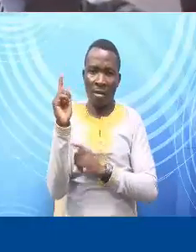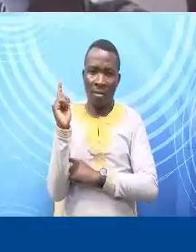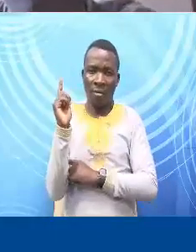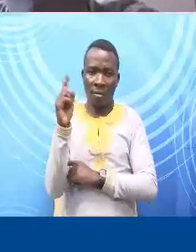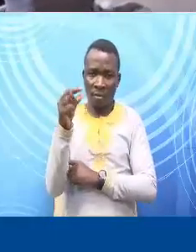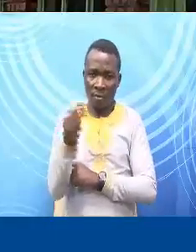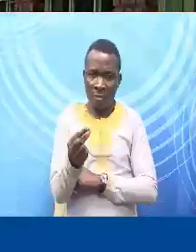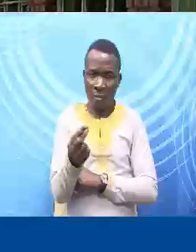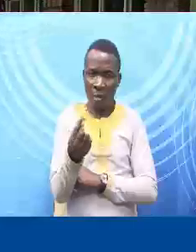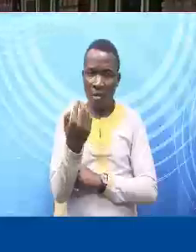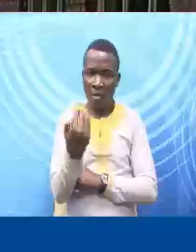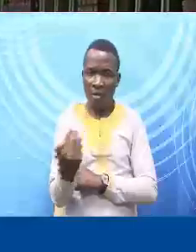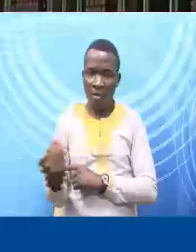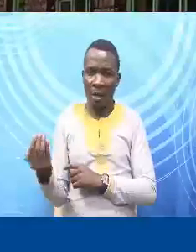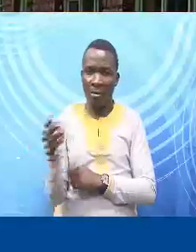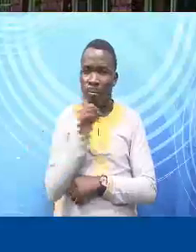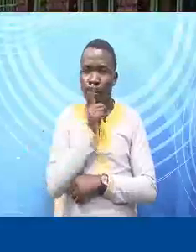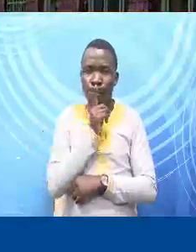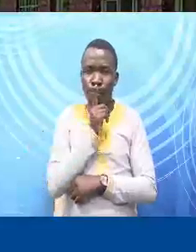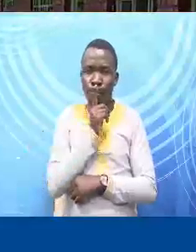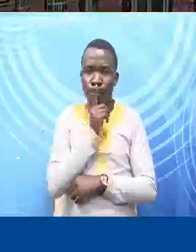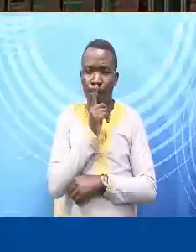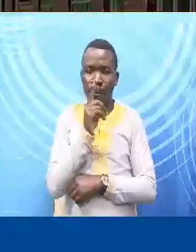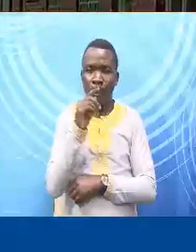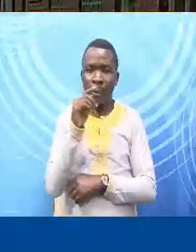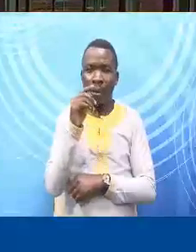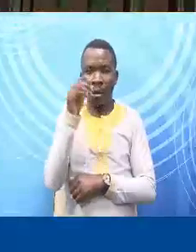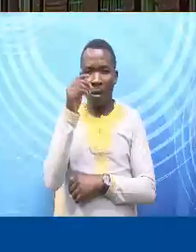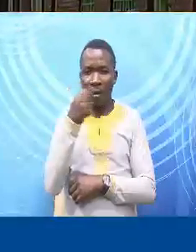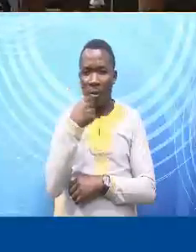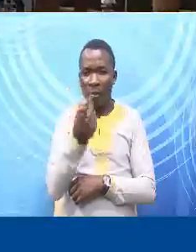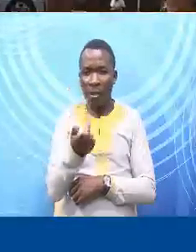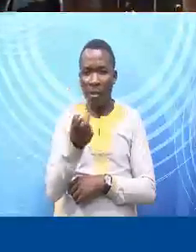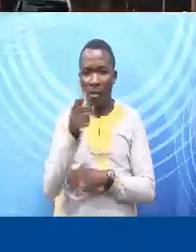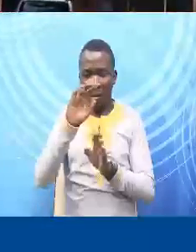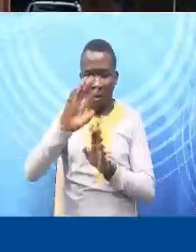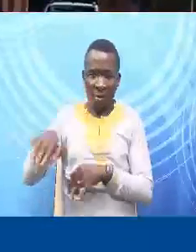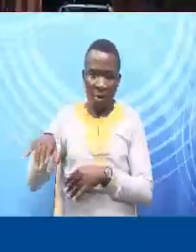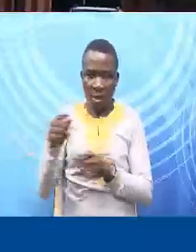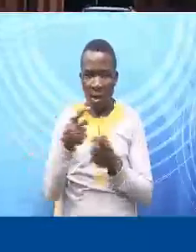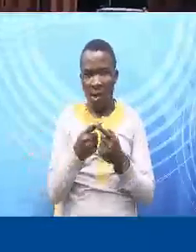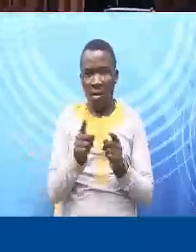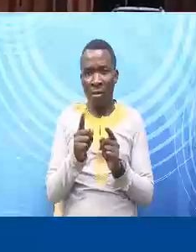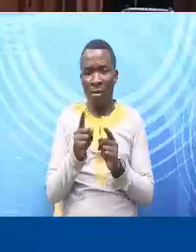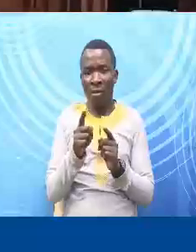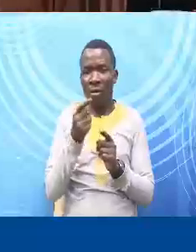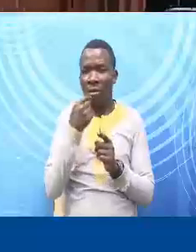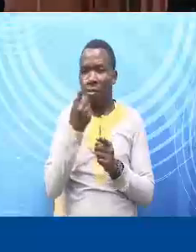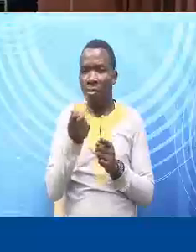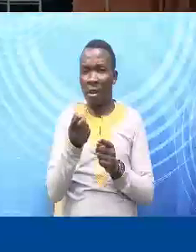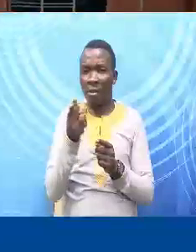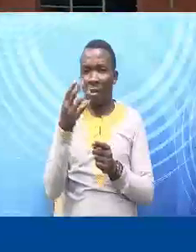muke y'umwana no guceceka nyine byo byambuze kongera ukuvuga ngo ni